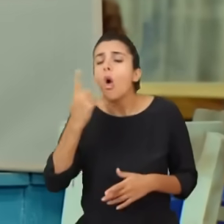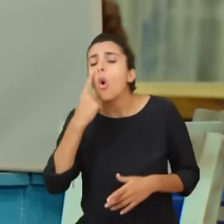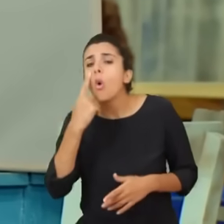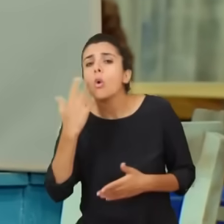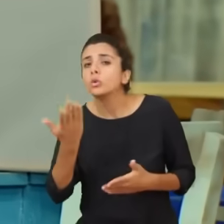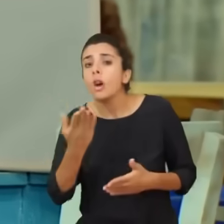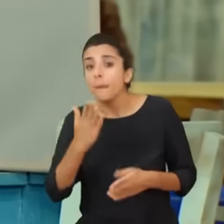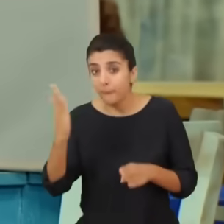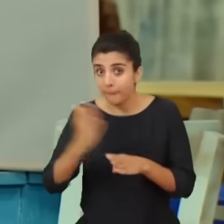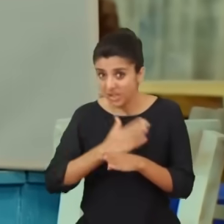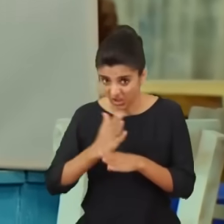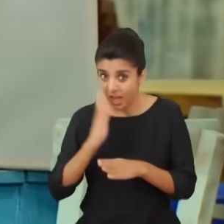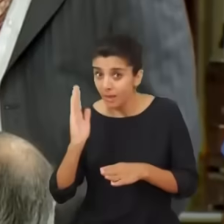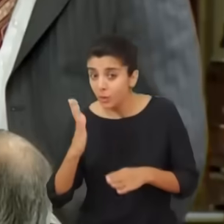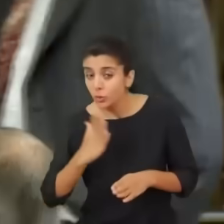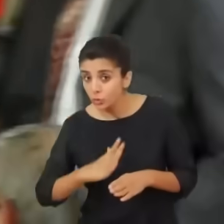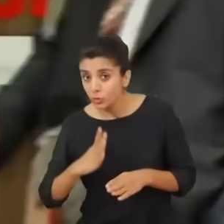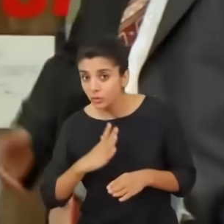Karagöz'üm, pazara mı gidelim?